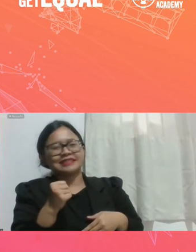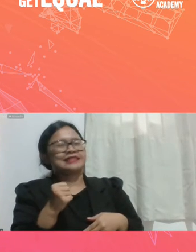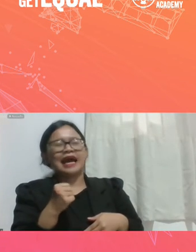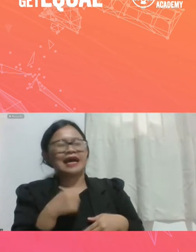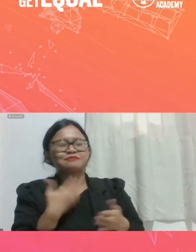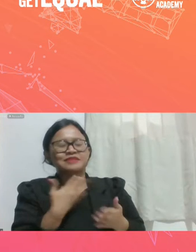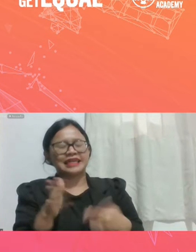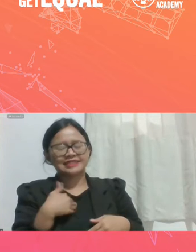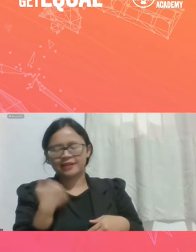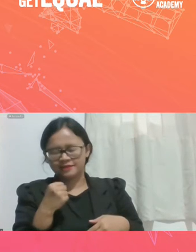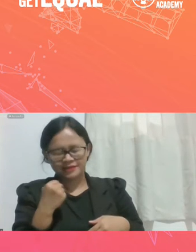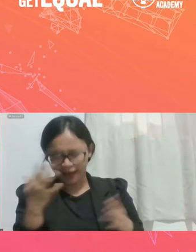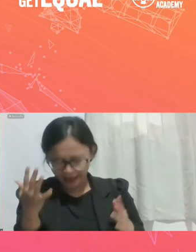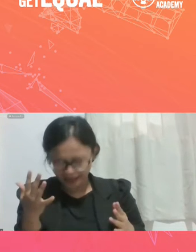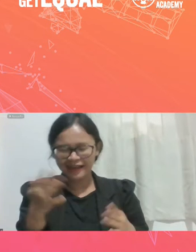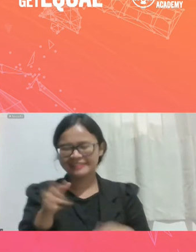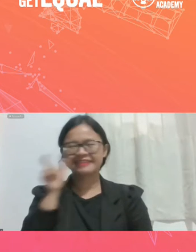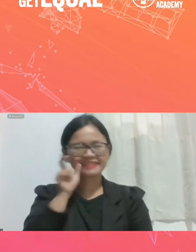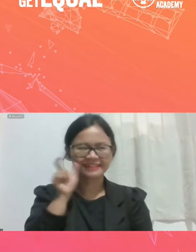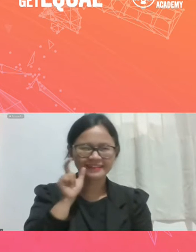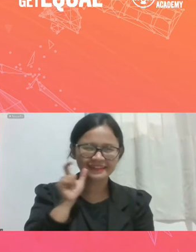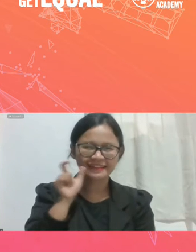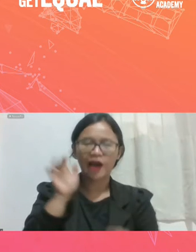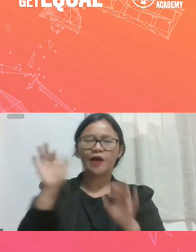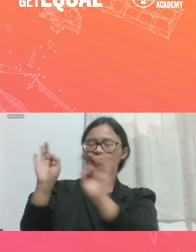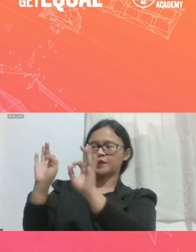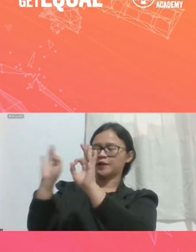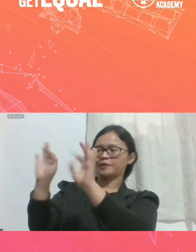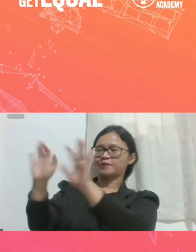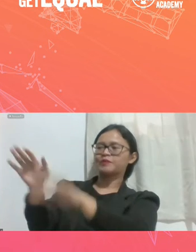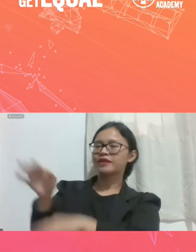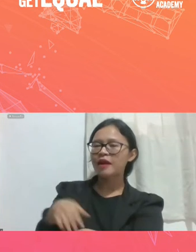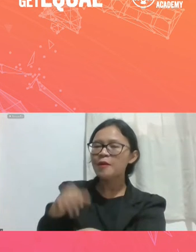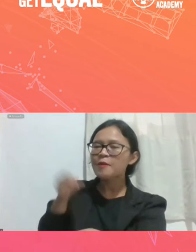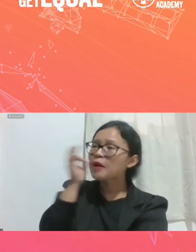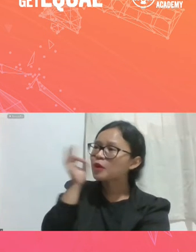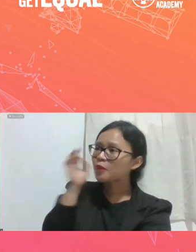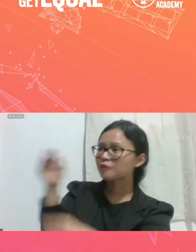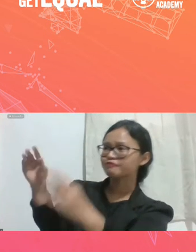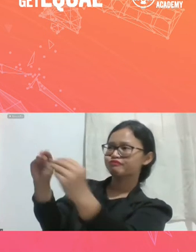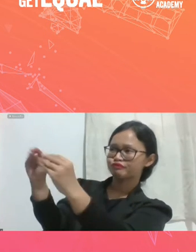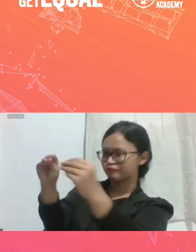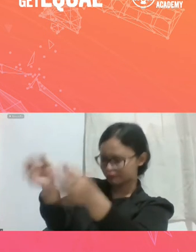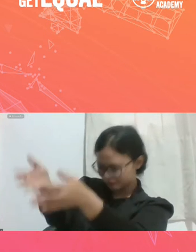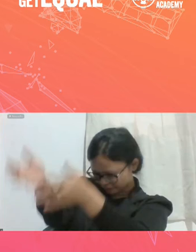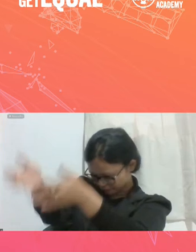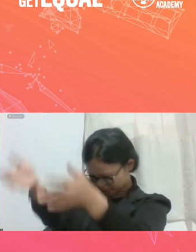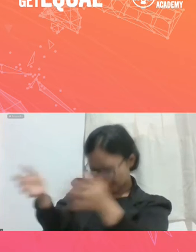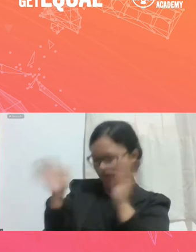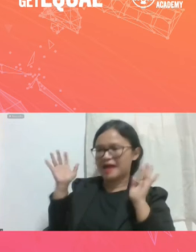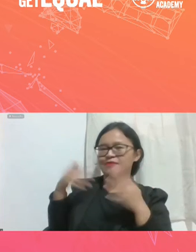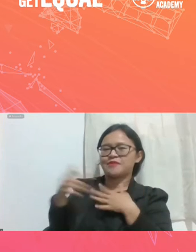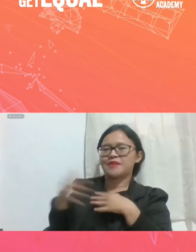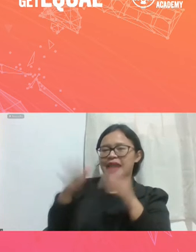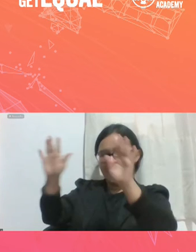tok. Oke, baik. Saya nggak bermaksud mengganggu reuniannya Pak Budiman dan juga Pak Marani. Sebentar